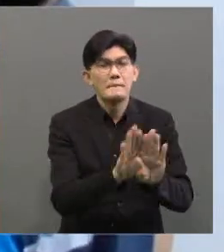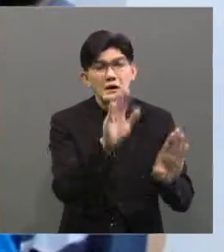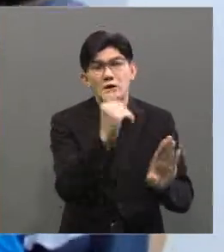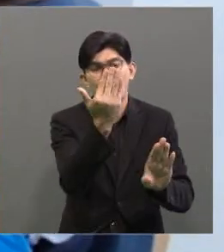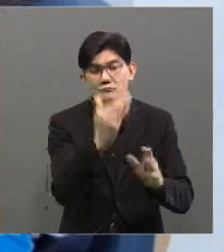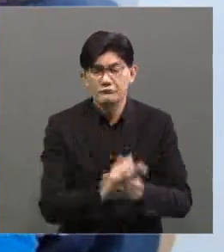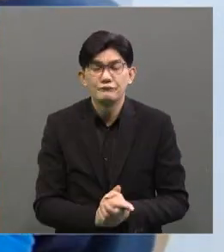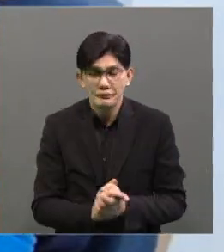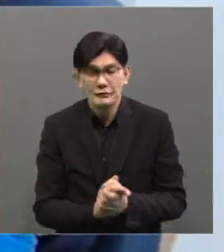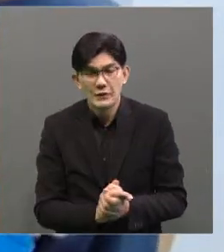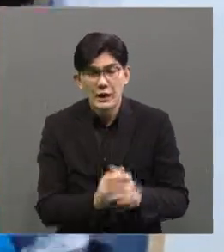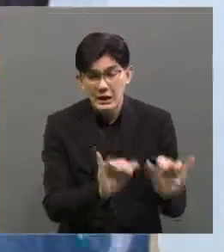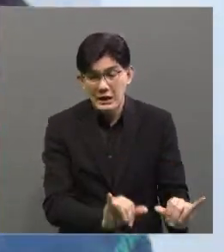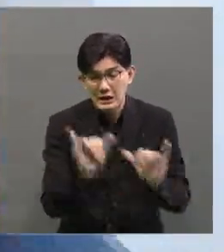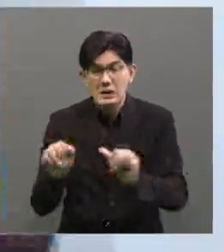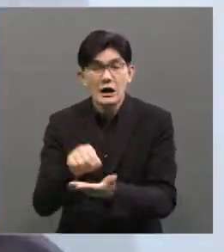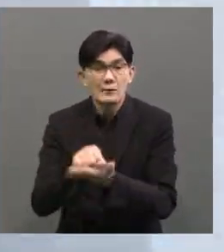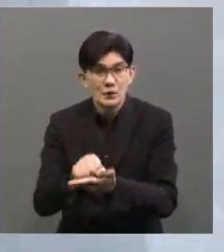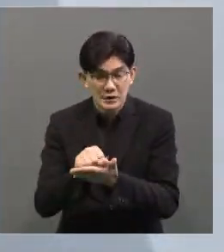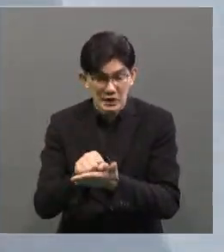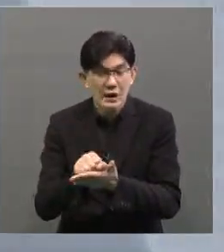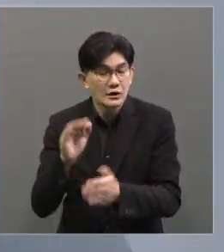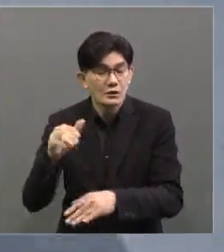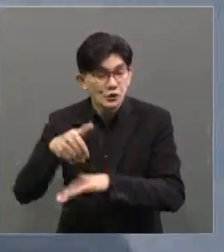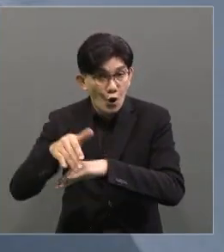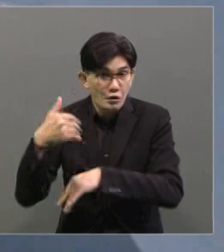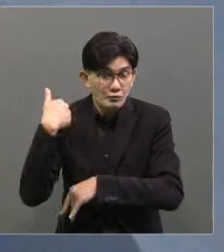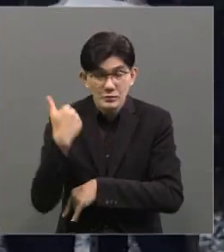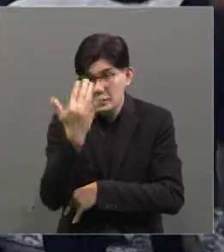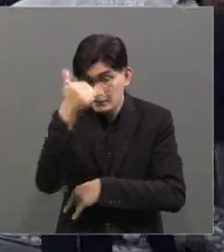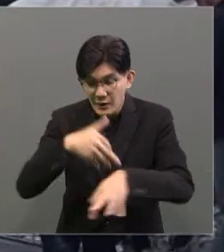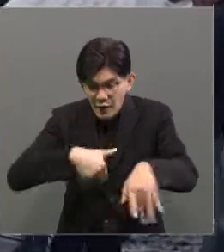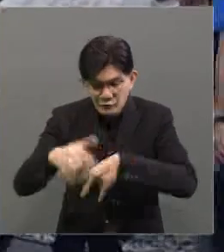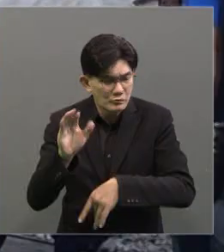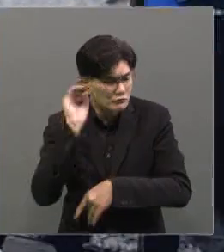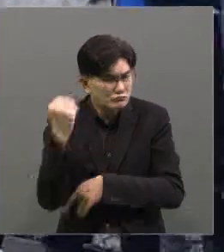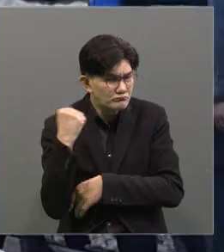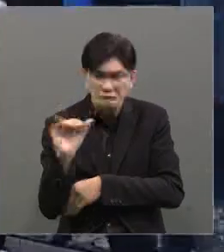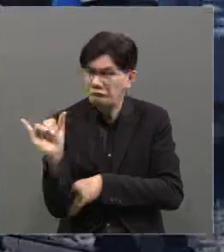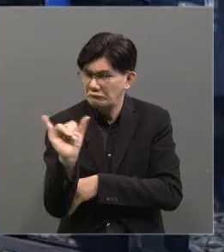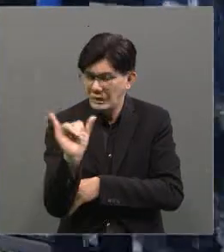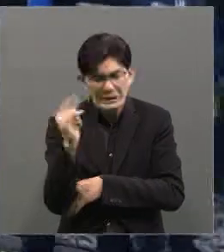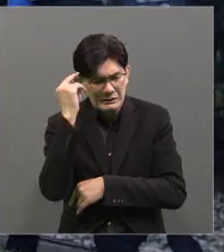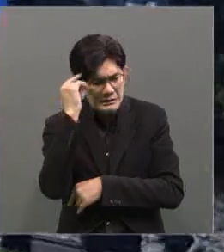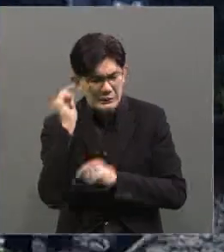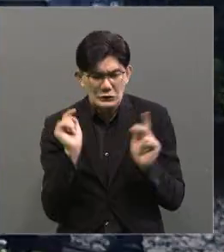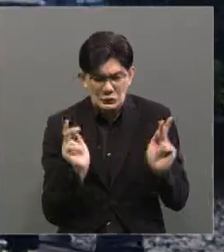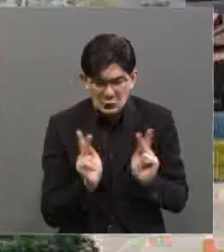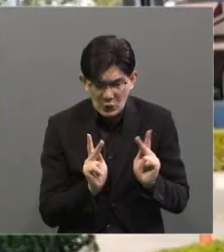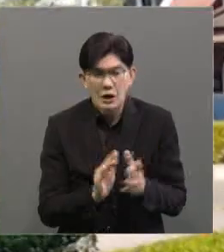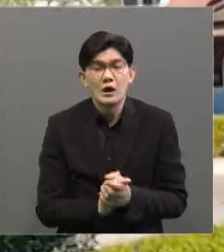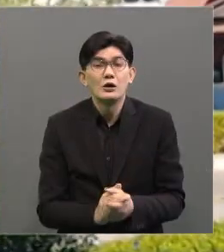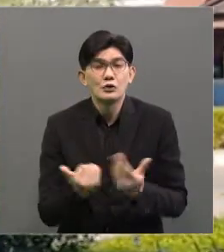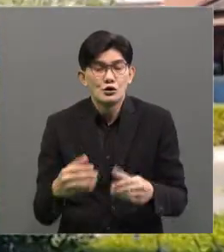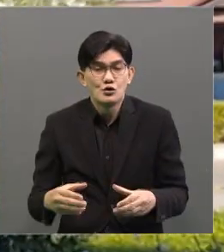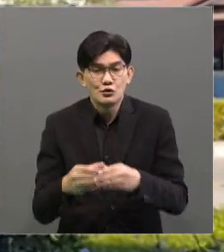การบางส่วนแล้วก็ได้ย้ายจุดบริการออกมาชั่วคราวเนื่องจากประชาชนก็ยังไม่ได้มั่นใจค่ะในเรื่องของโครงสร้างอาคารก็จะมี